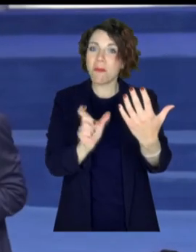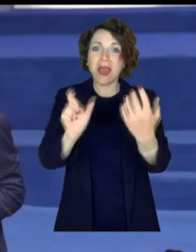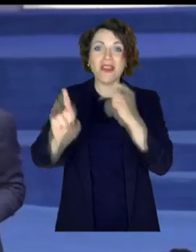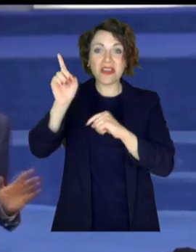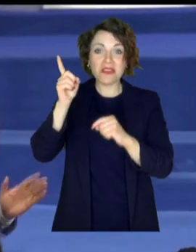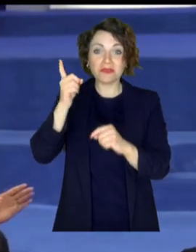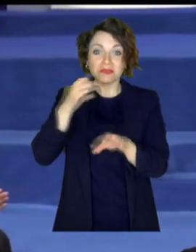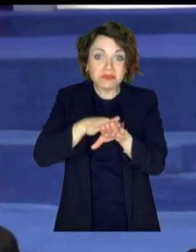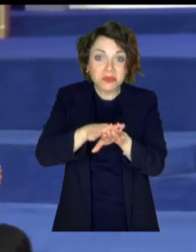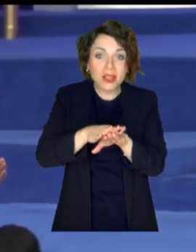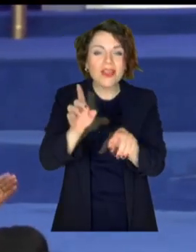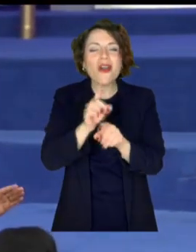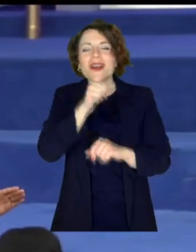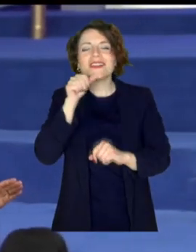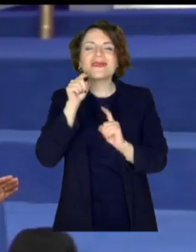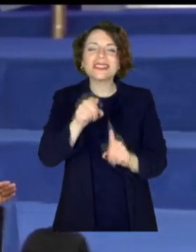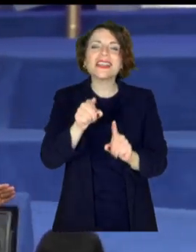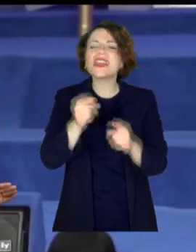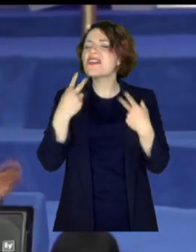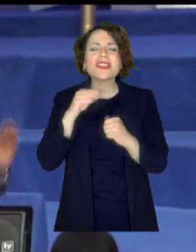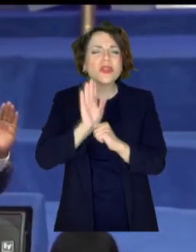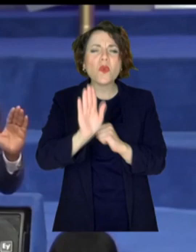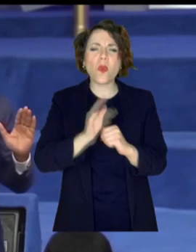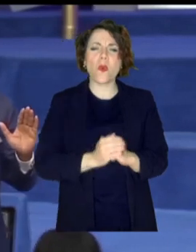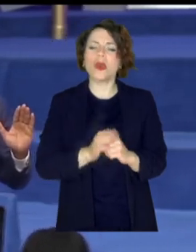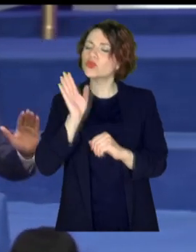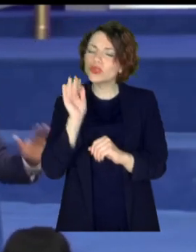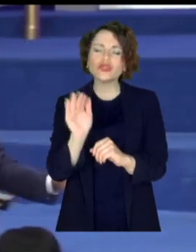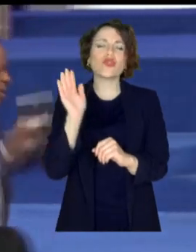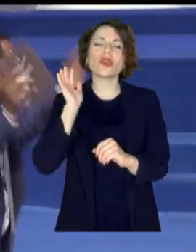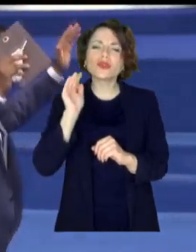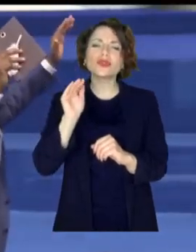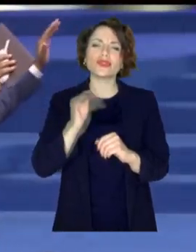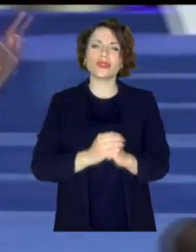serve a te, la usi per la tua vita. Ogni giorno.